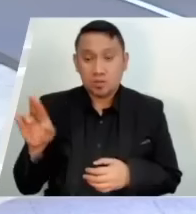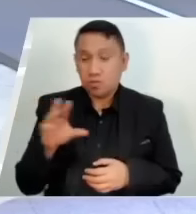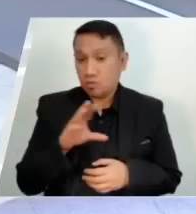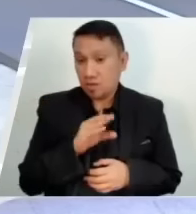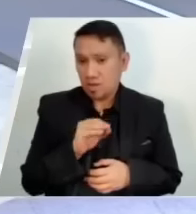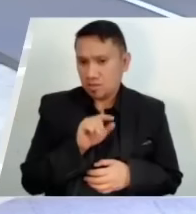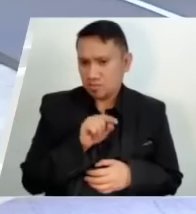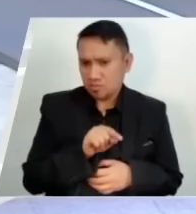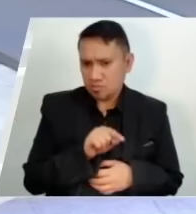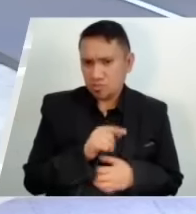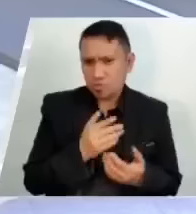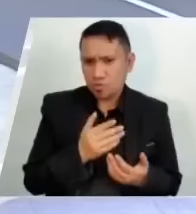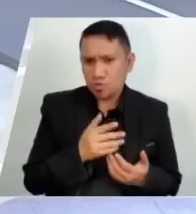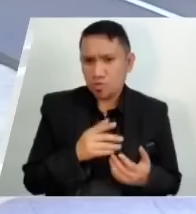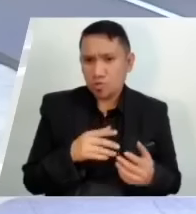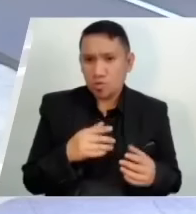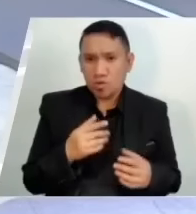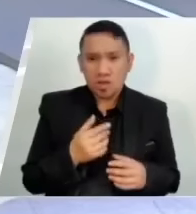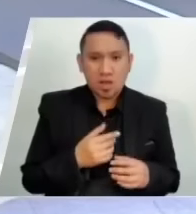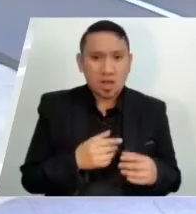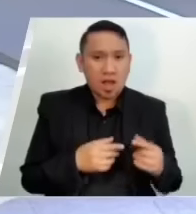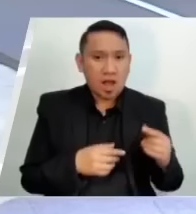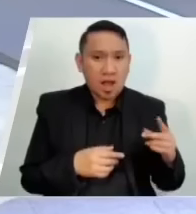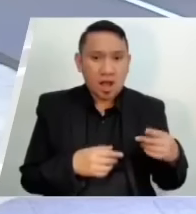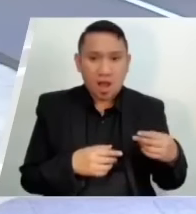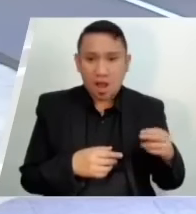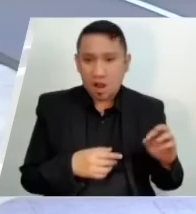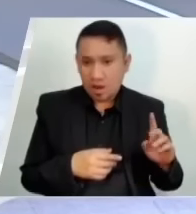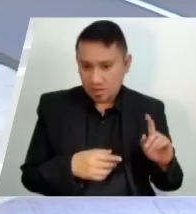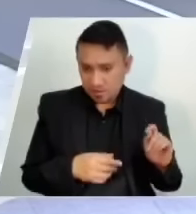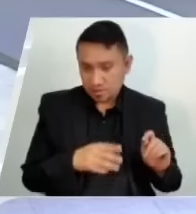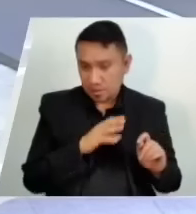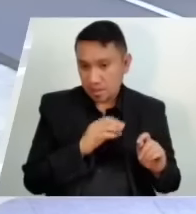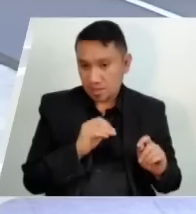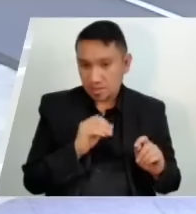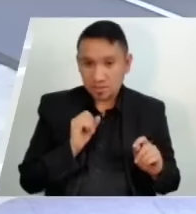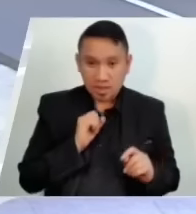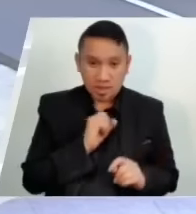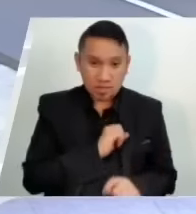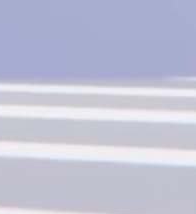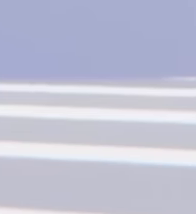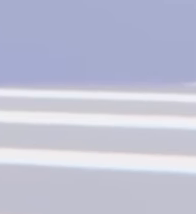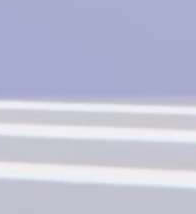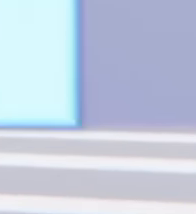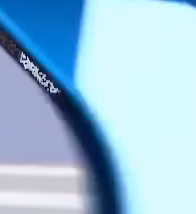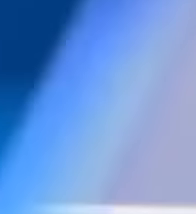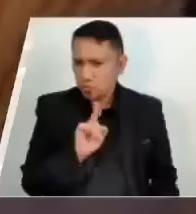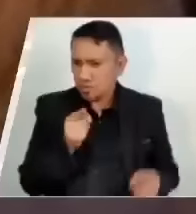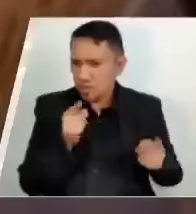Heart Evangelista at Senador Chis Escudero. Narito ang showbiz saksi ni Aubrey Carampel.